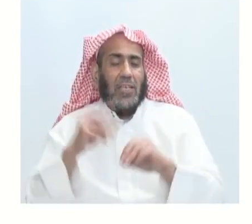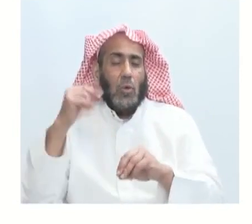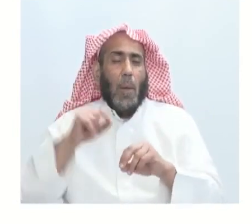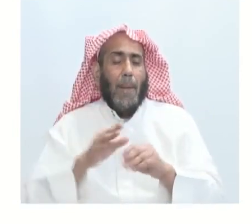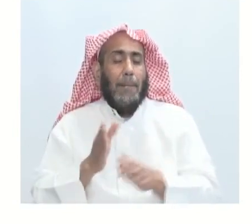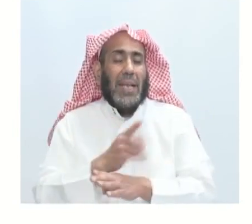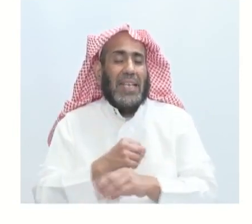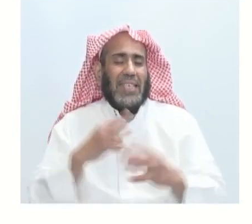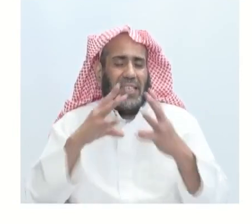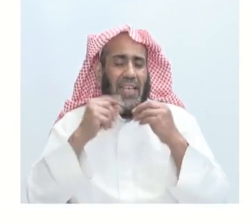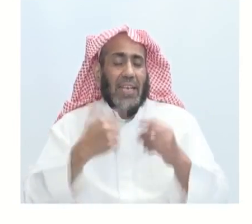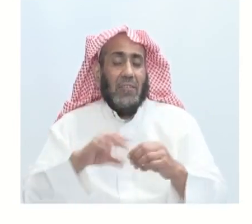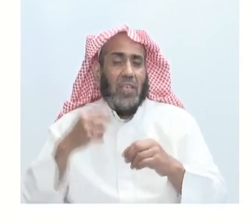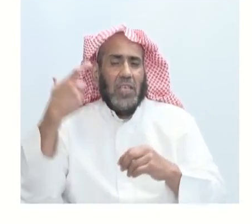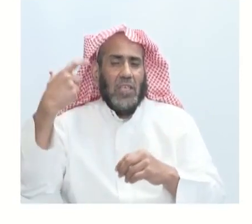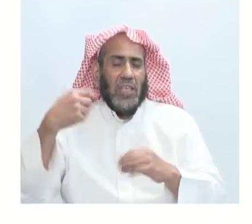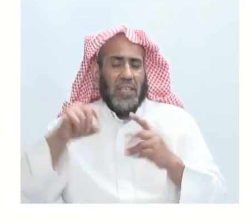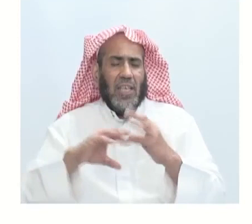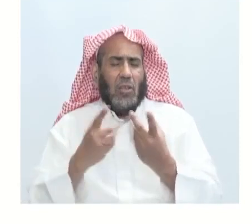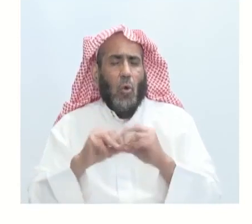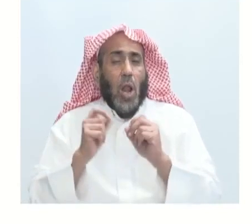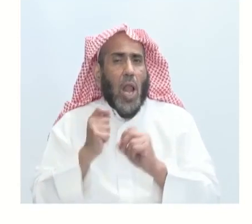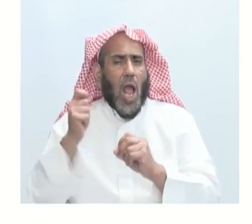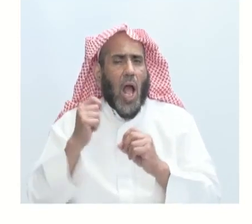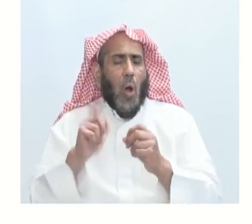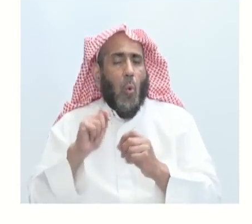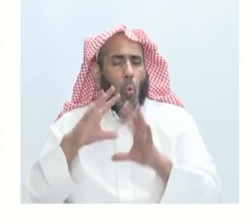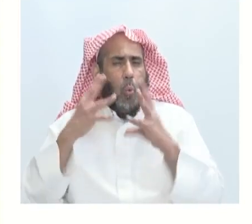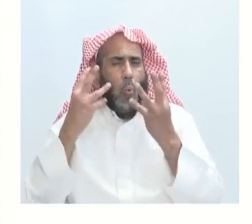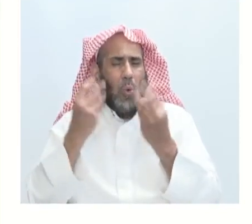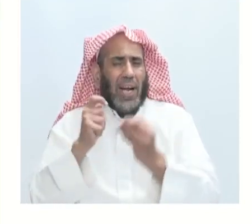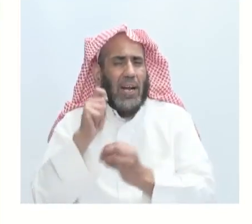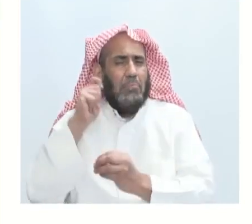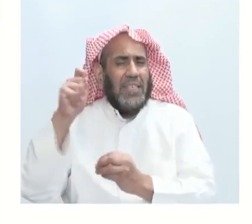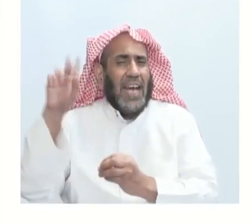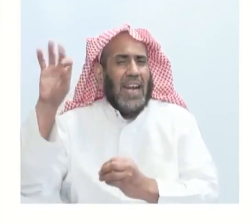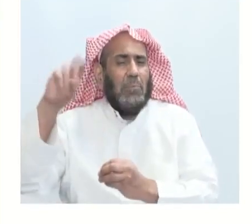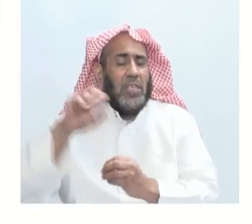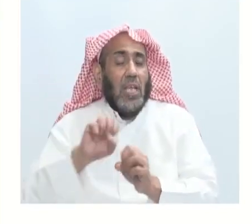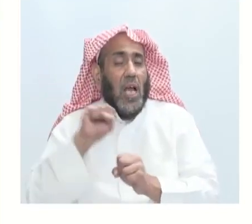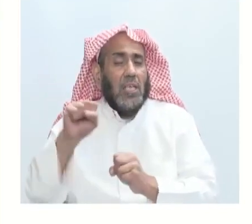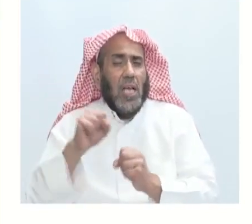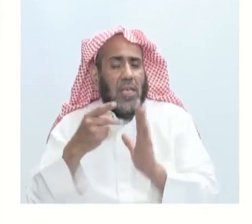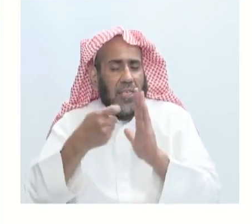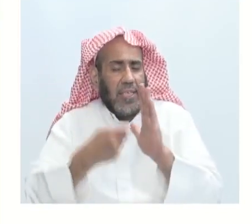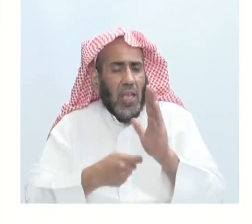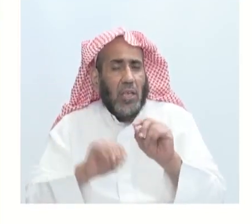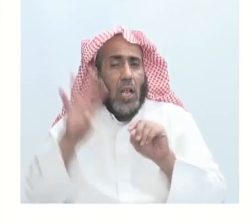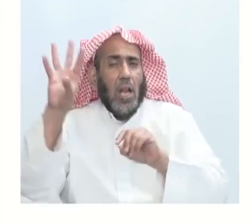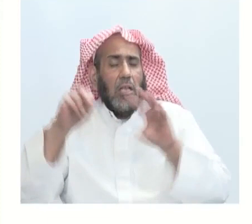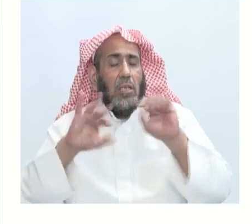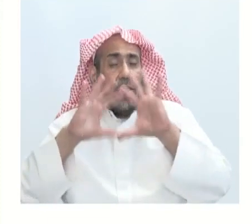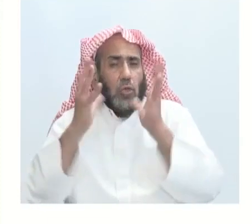ايضا منهج التحليل نفسي للشخصيات ودوافع وعاطفيه والايحاء والرمزيه هذا في القصه خصائص السرد في القصه كثر القصص